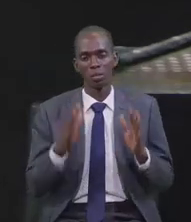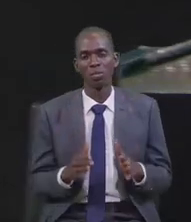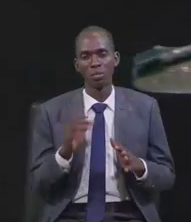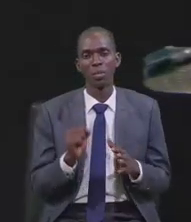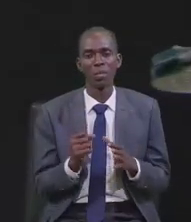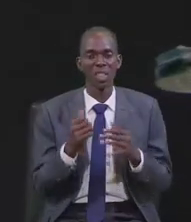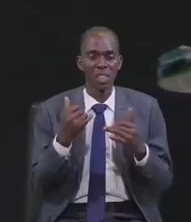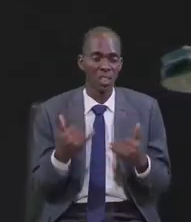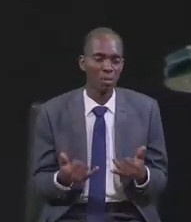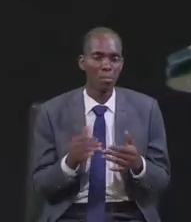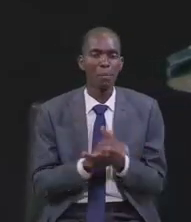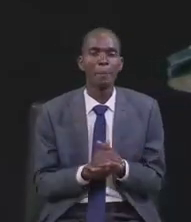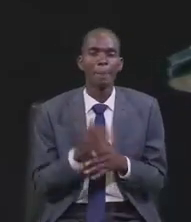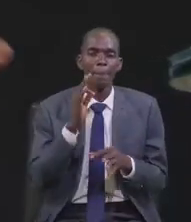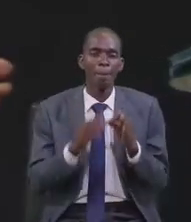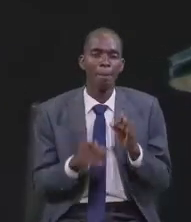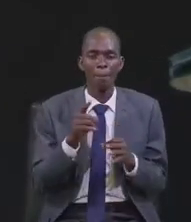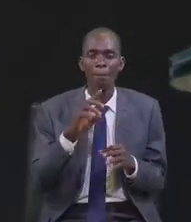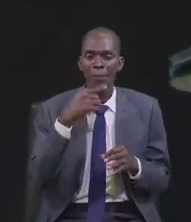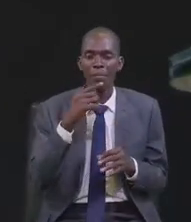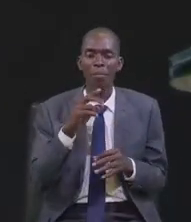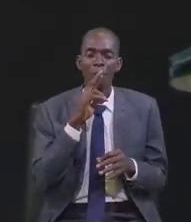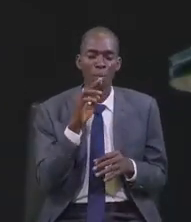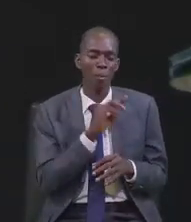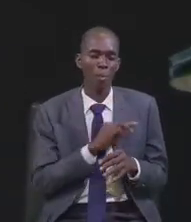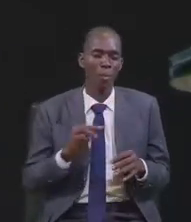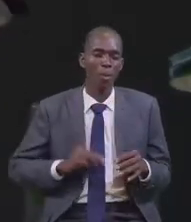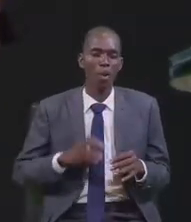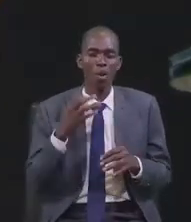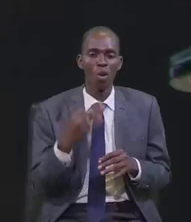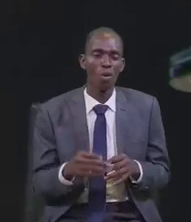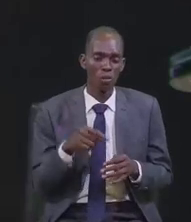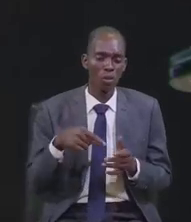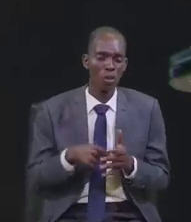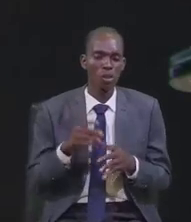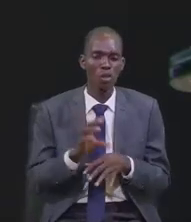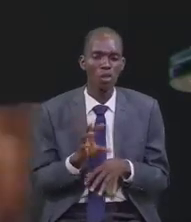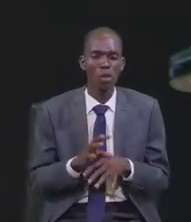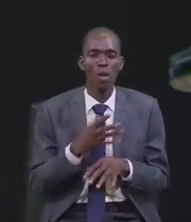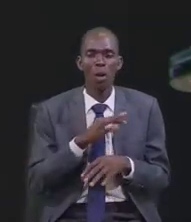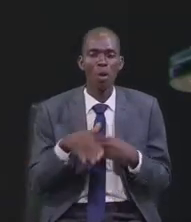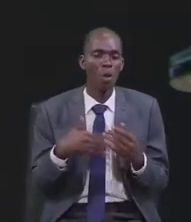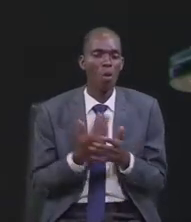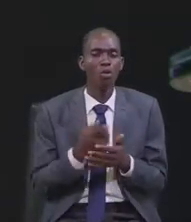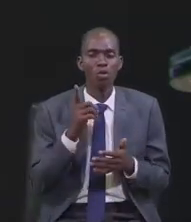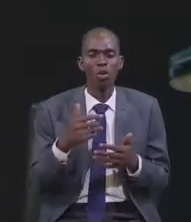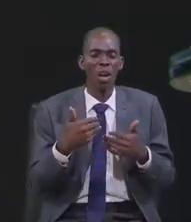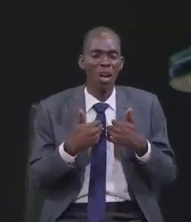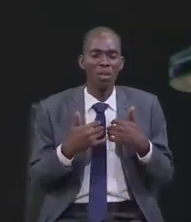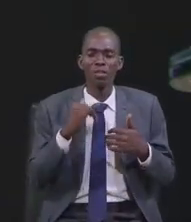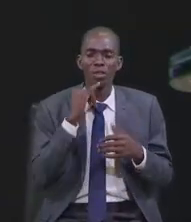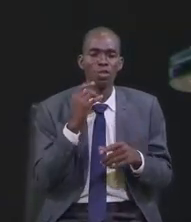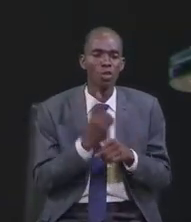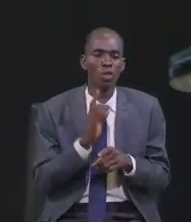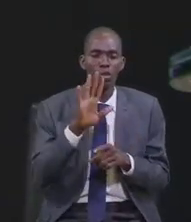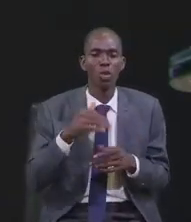vie profonde, que tu crois, tu es un chrétien qui croit la Bible, que tout ce que tu portes, c'est l'expression extérieure. Regardez mon